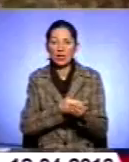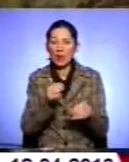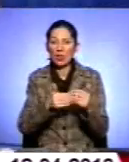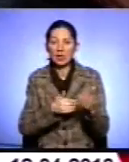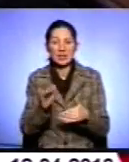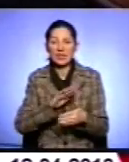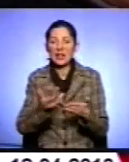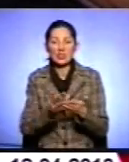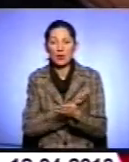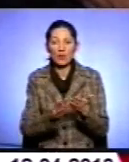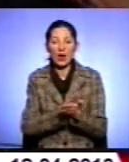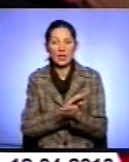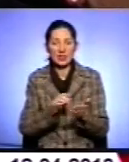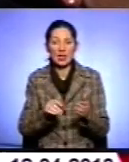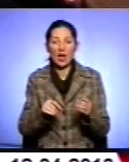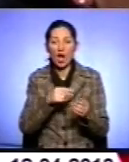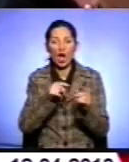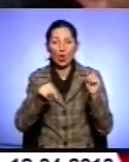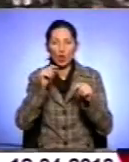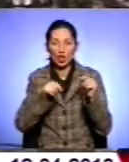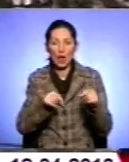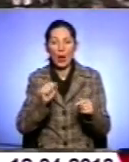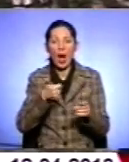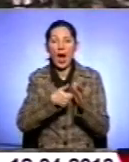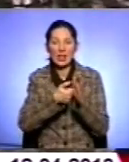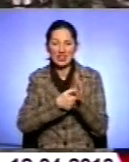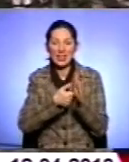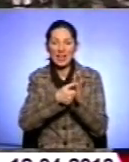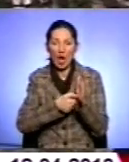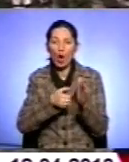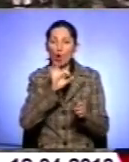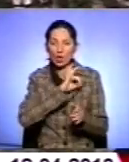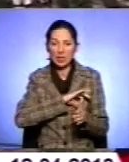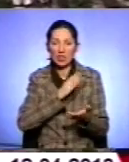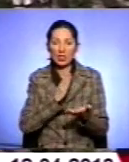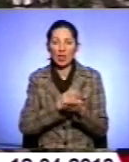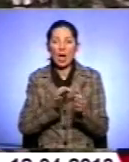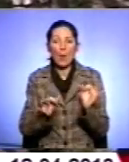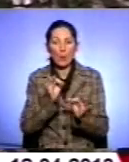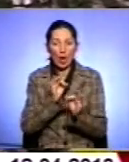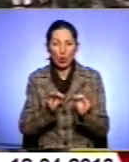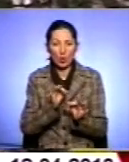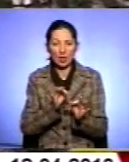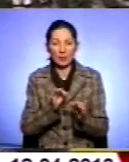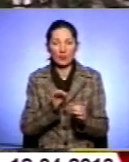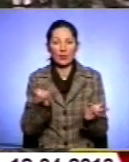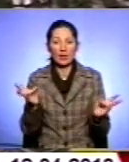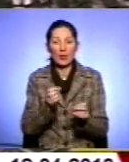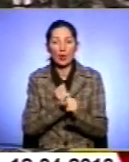Глина корисніша, адже вона є природним септиком. Треба робити 2 рази побілку – осінню і рано навесні.